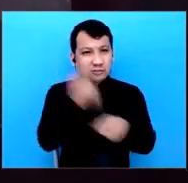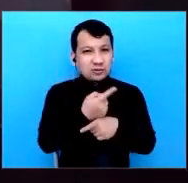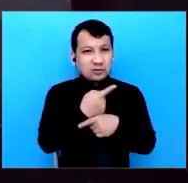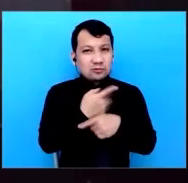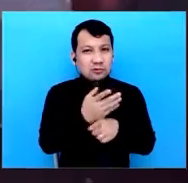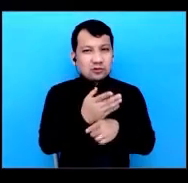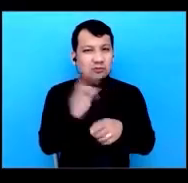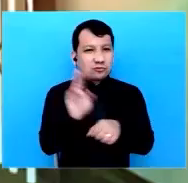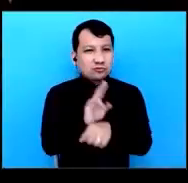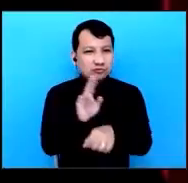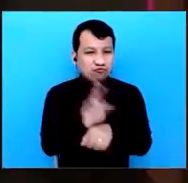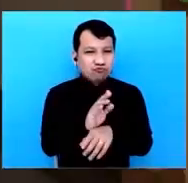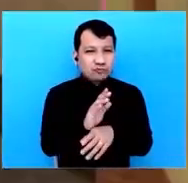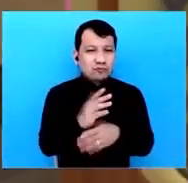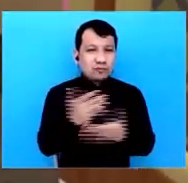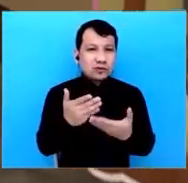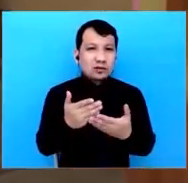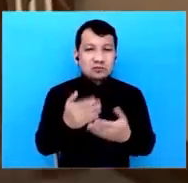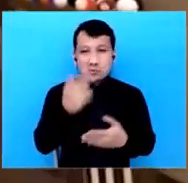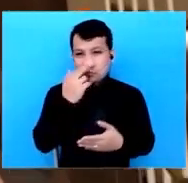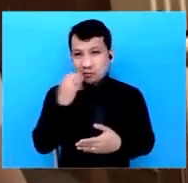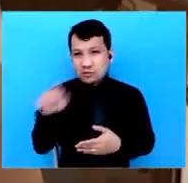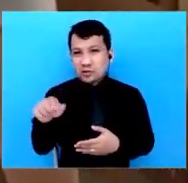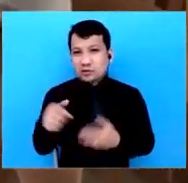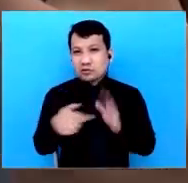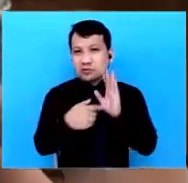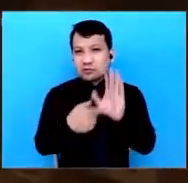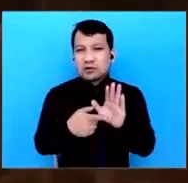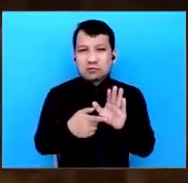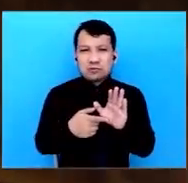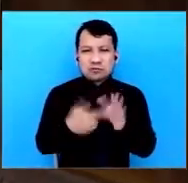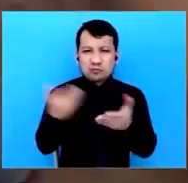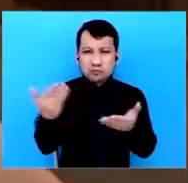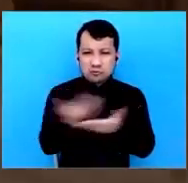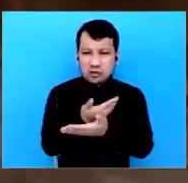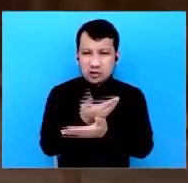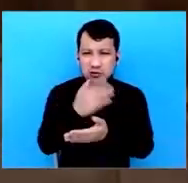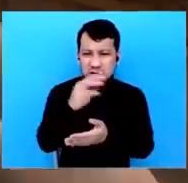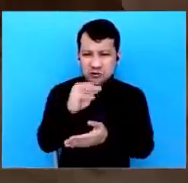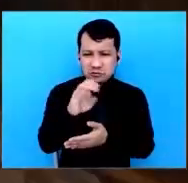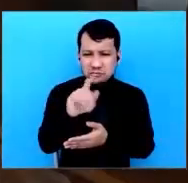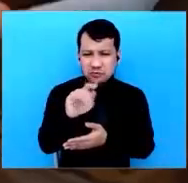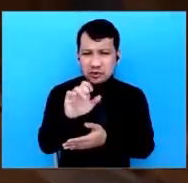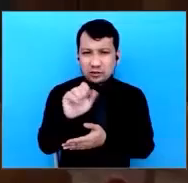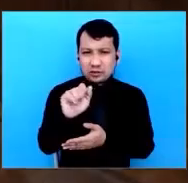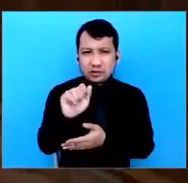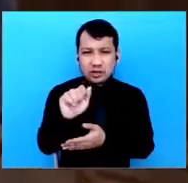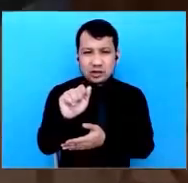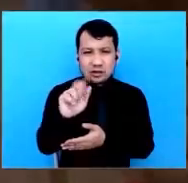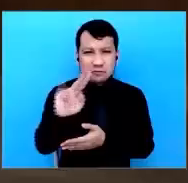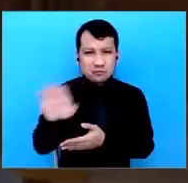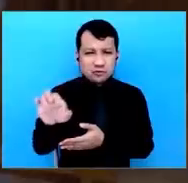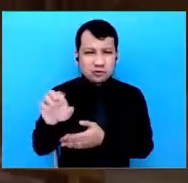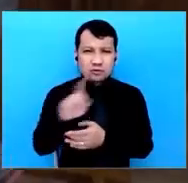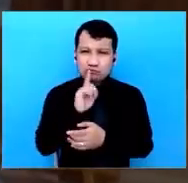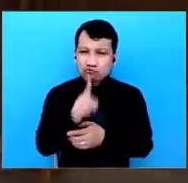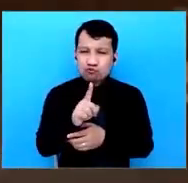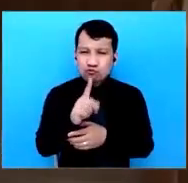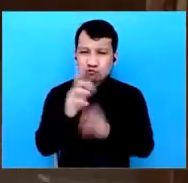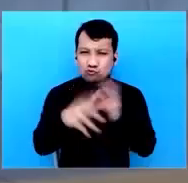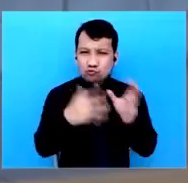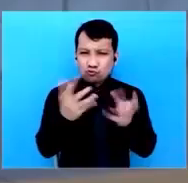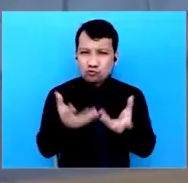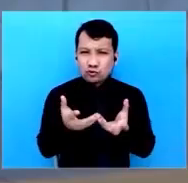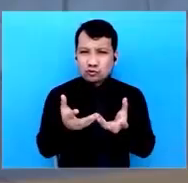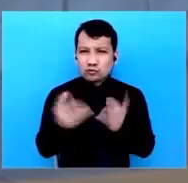nito. Ang pabirong takot ng ilan ay paano raw kung sa bagong metaverse na parang totoong tao at mundo ang kinikilusan mo, biglang